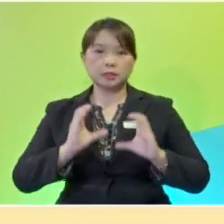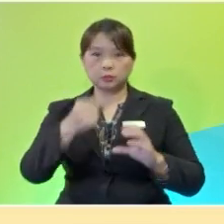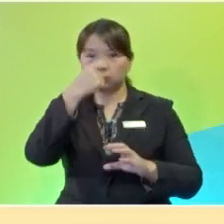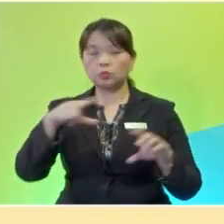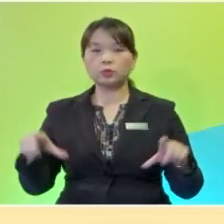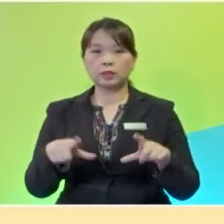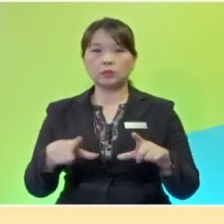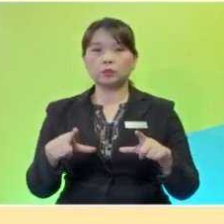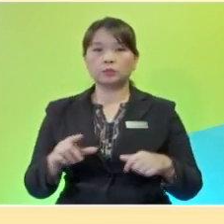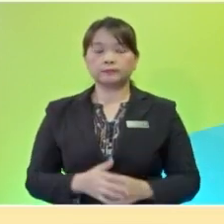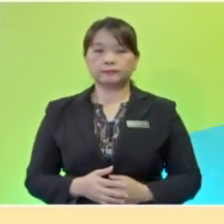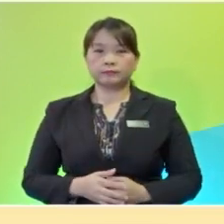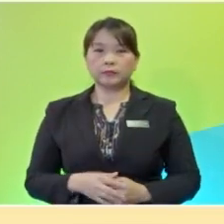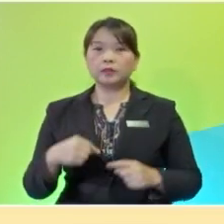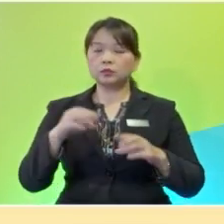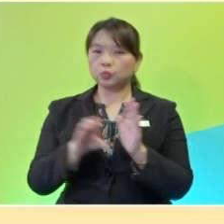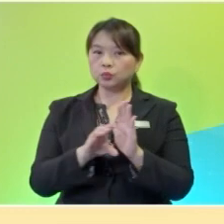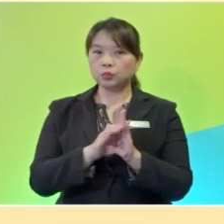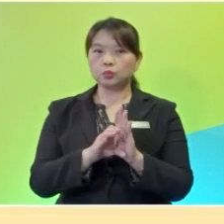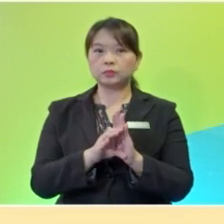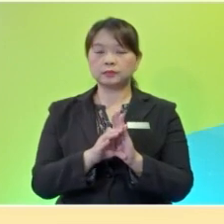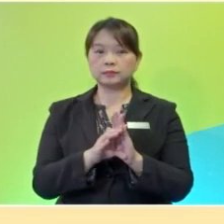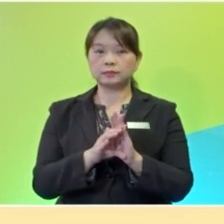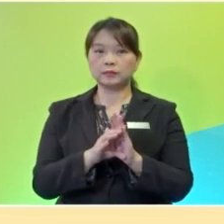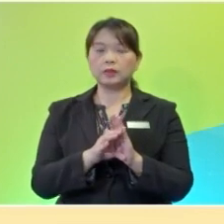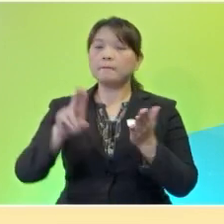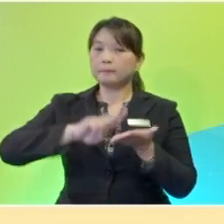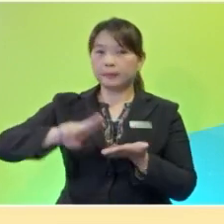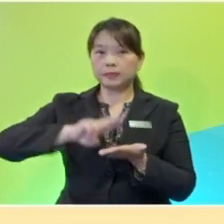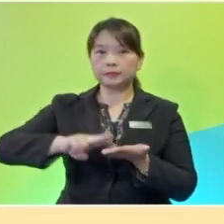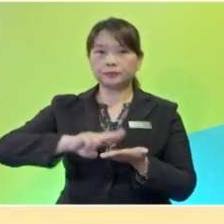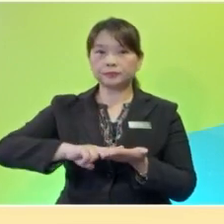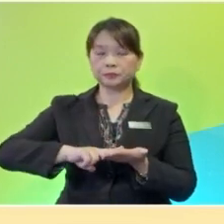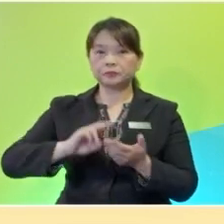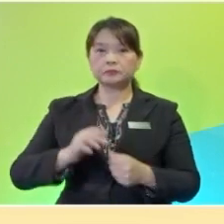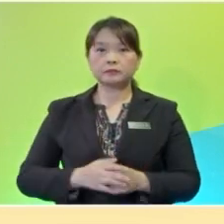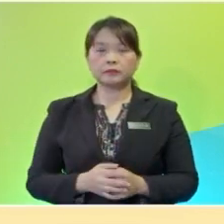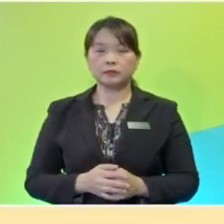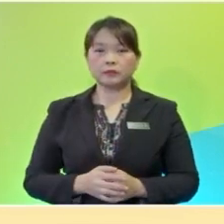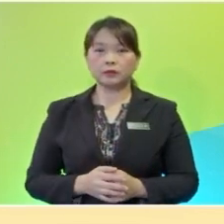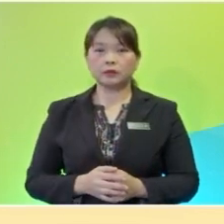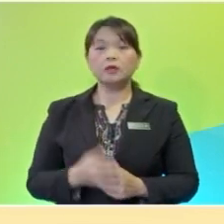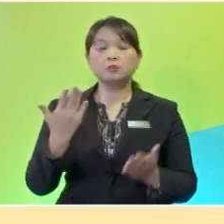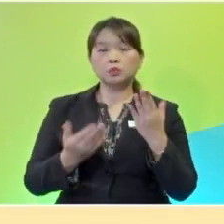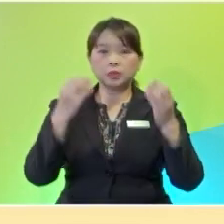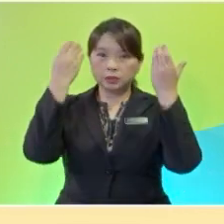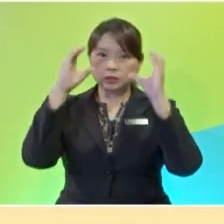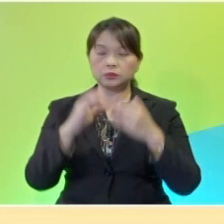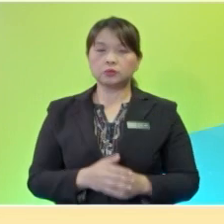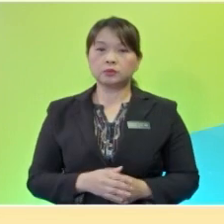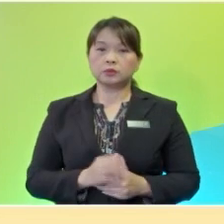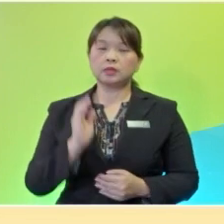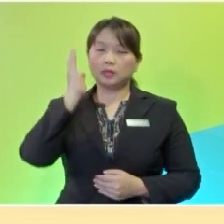的比如我们举一个例子，就比如阅读阅读来说那么老师可能就通过一个这